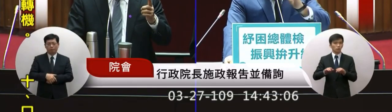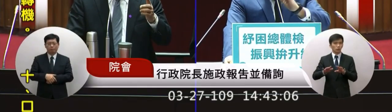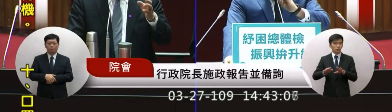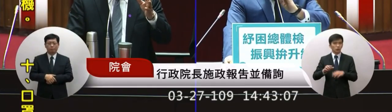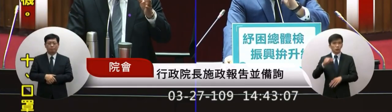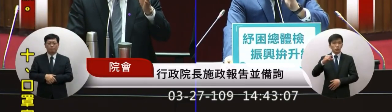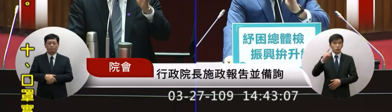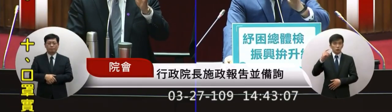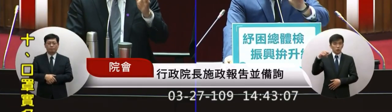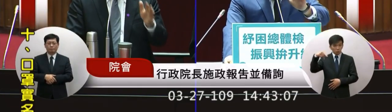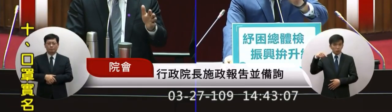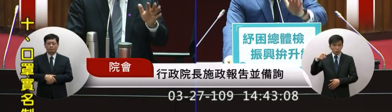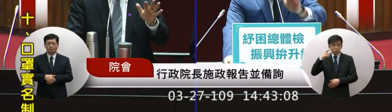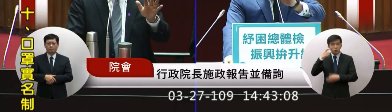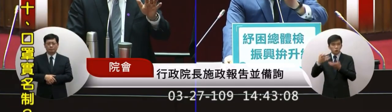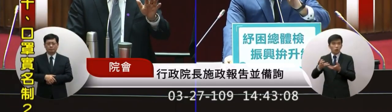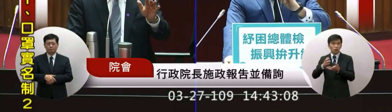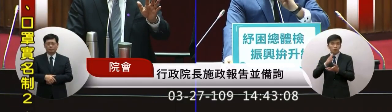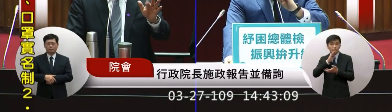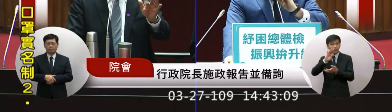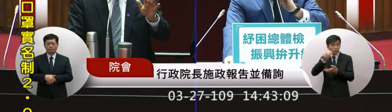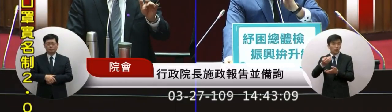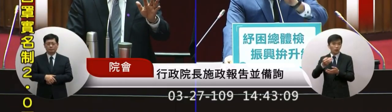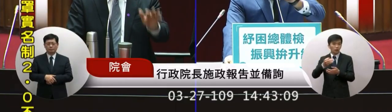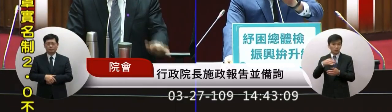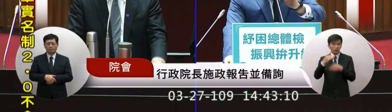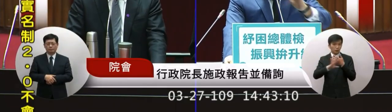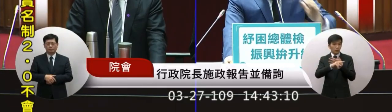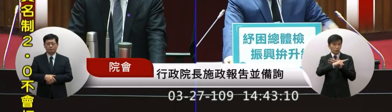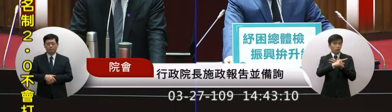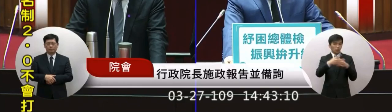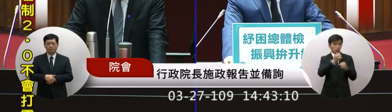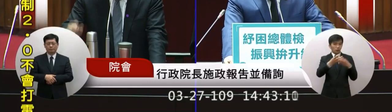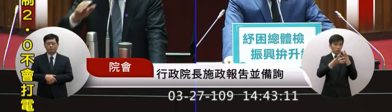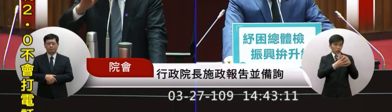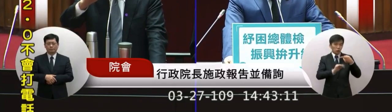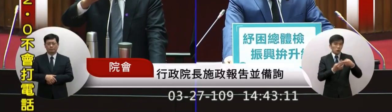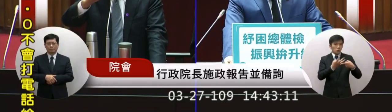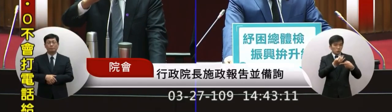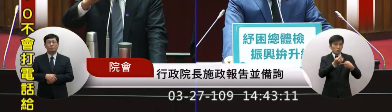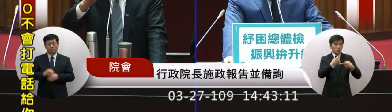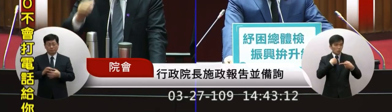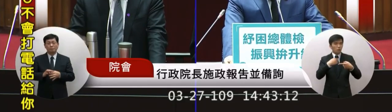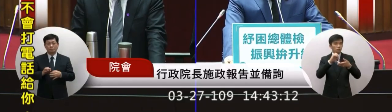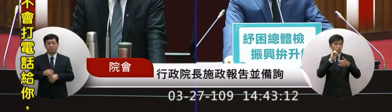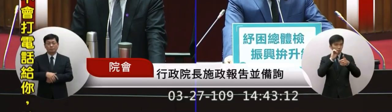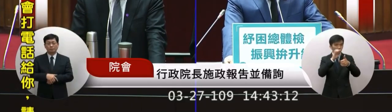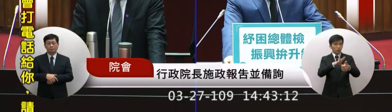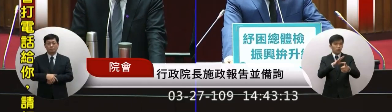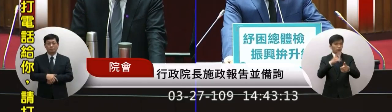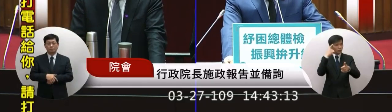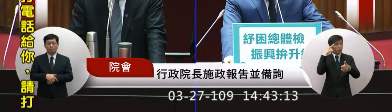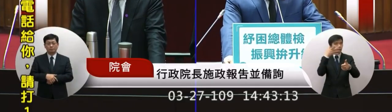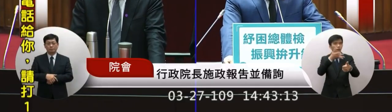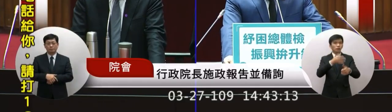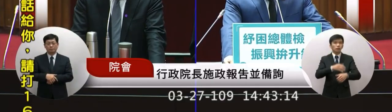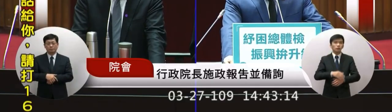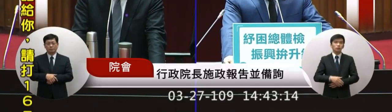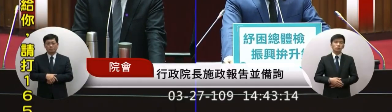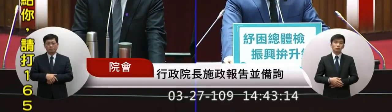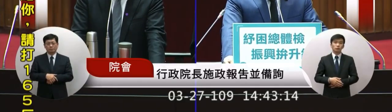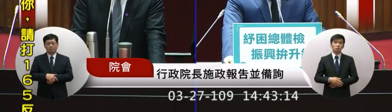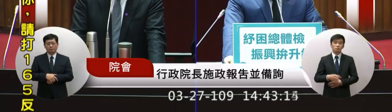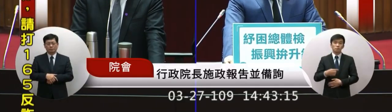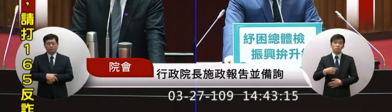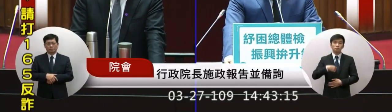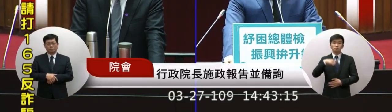咱不是讲无重要，最重要。但是咱即摆看的都是说失业率啊，这个部分我讲议定报告吼，我跟你签稿一个吼，就是我希望